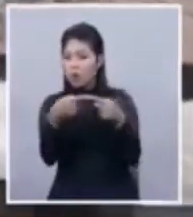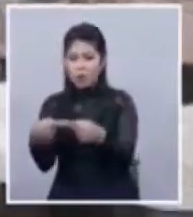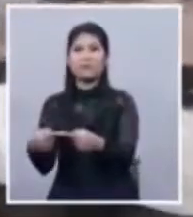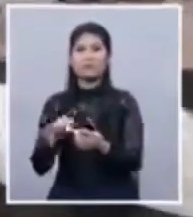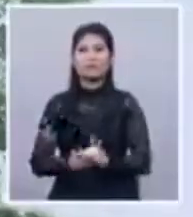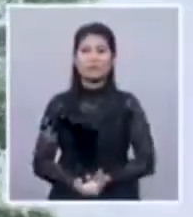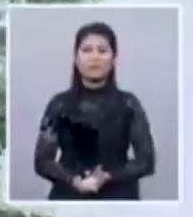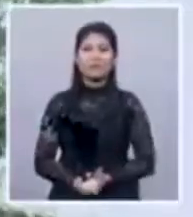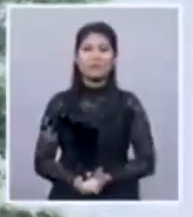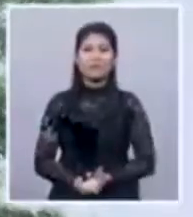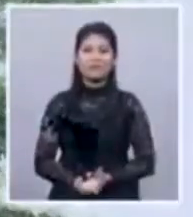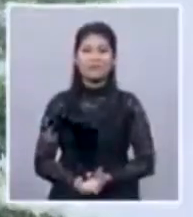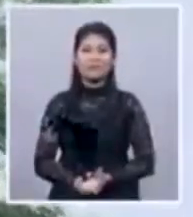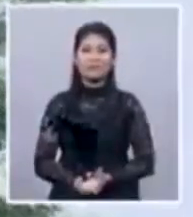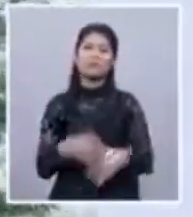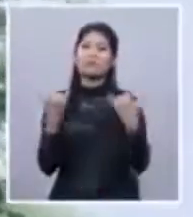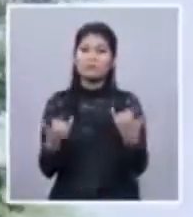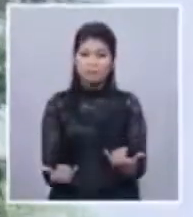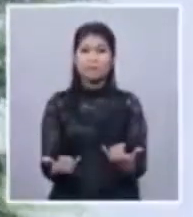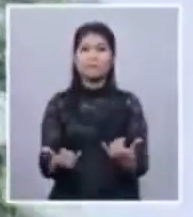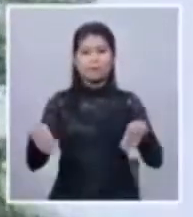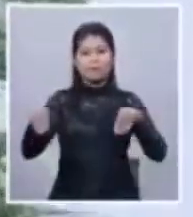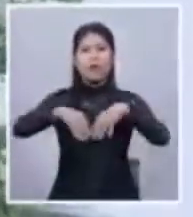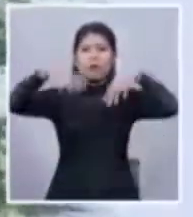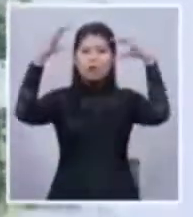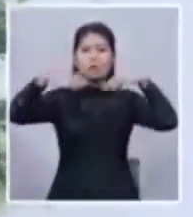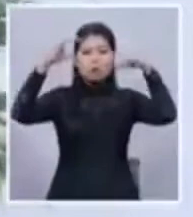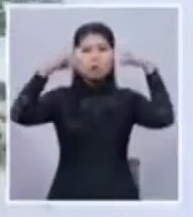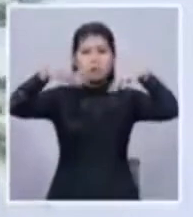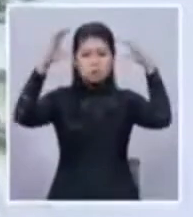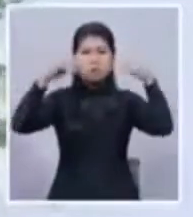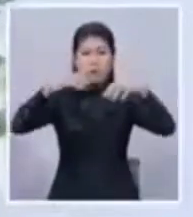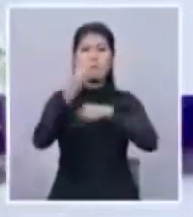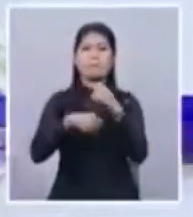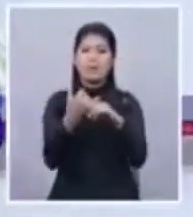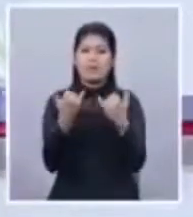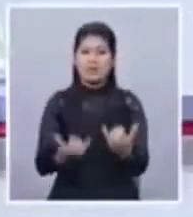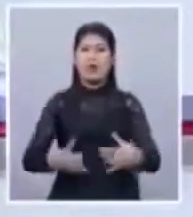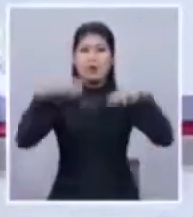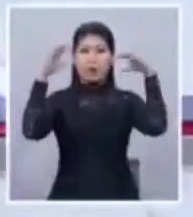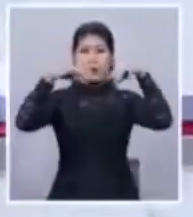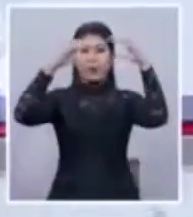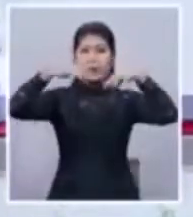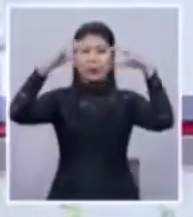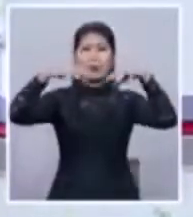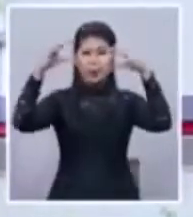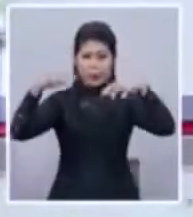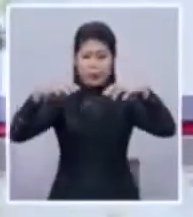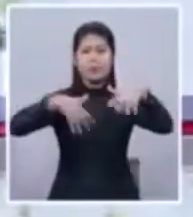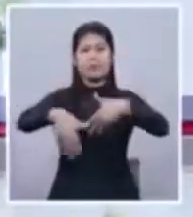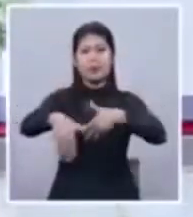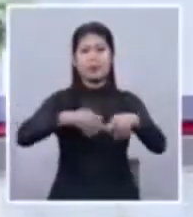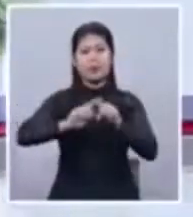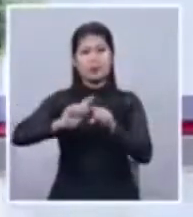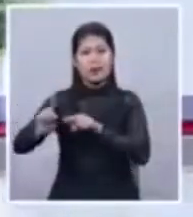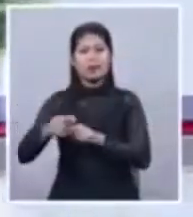ค่ะคุณผู้ชมคะช่วงนี้ก็เริ่มเข้าสู่ช่วงฤดูฝนแล้วนะคะและดูเหมือนว่าปีนี้ฝนจะตกชุกกว่าทุกปีค่ะก็เลยทำให้ประชาชนนั้น